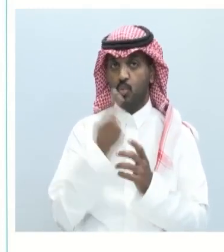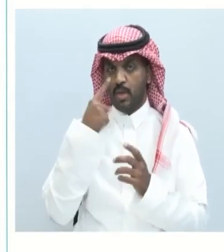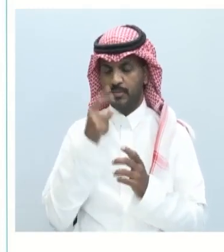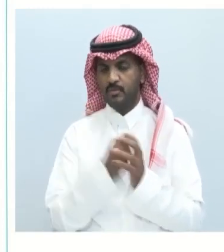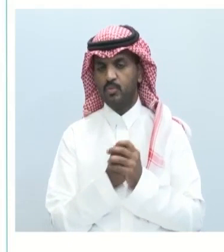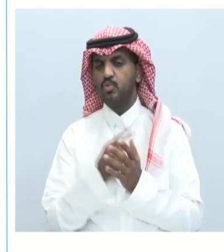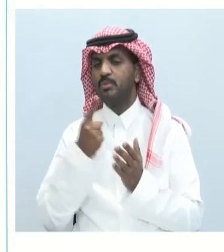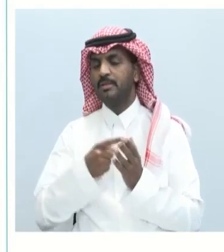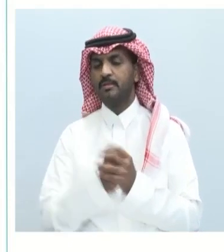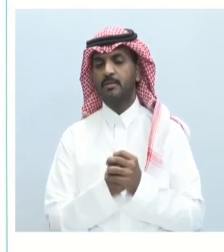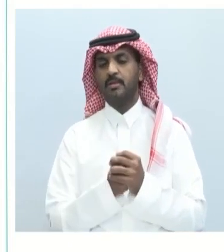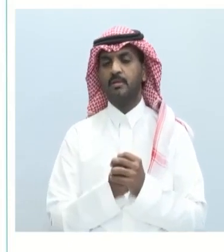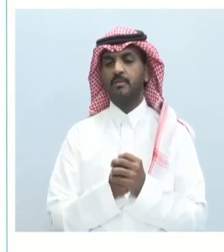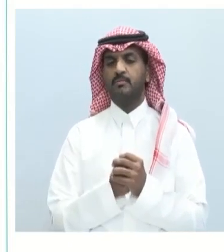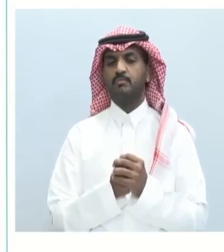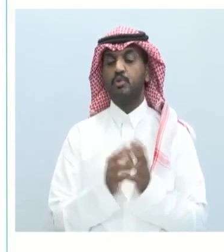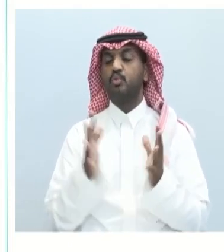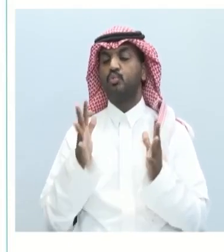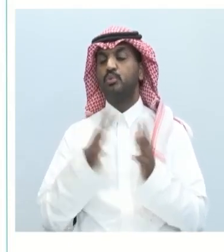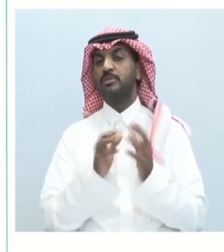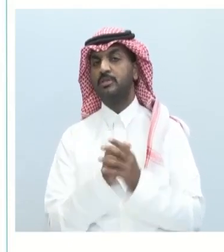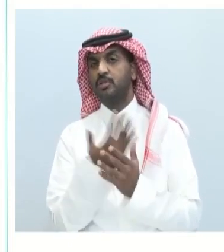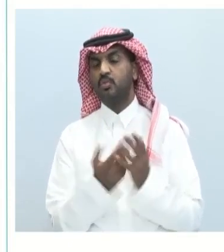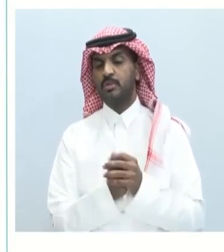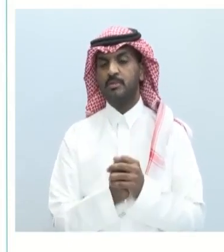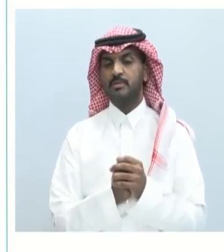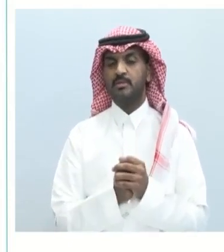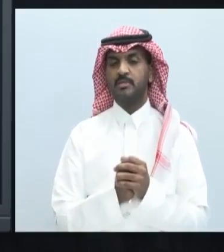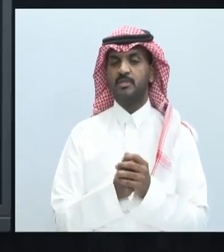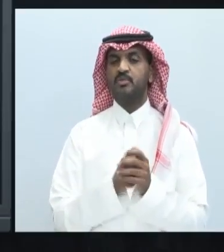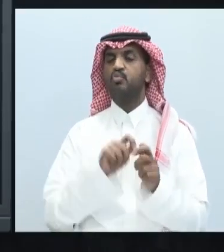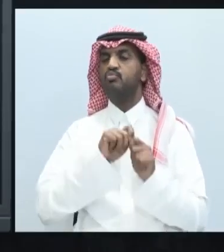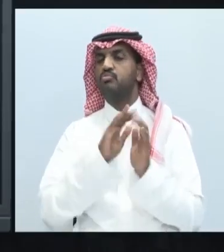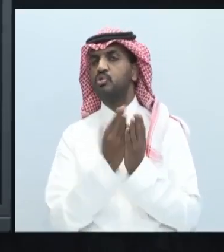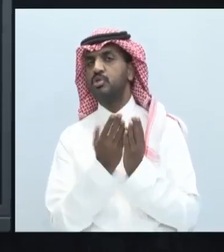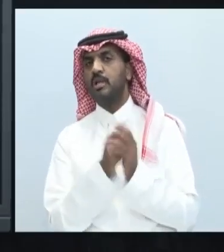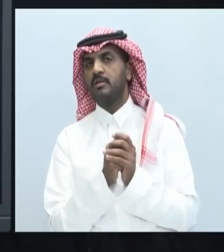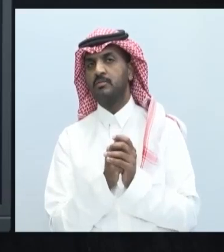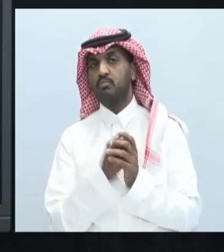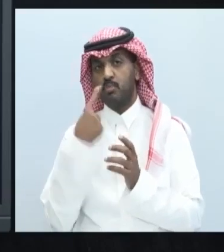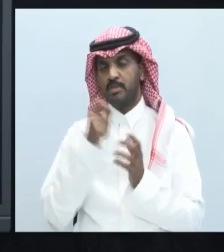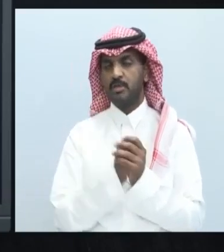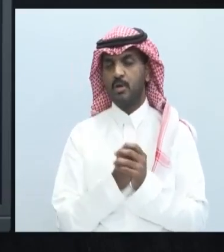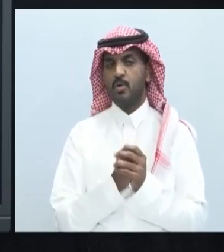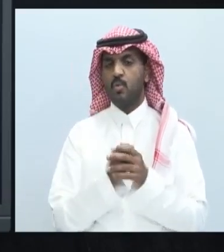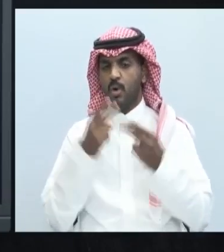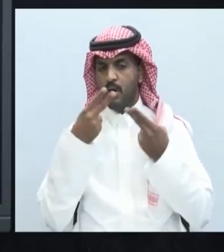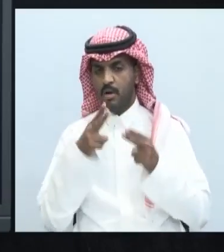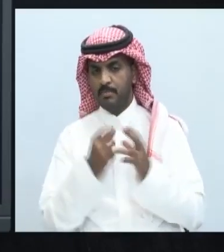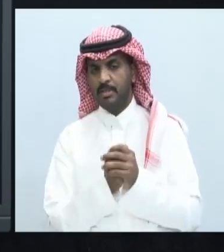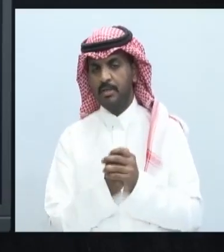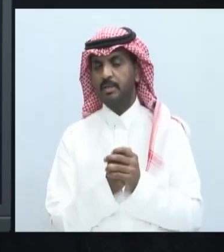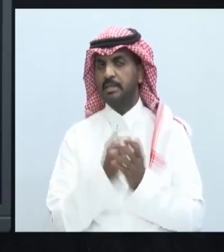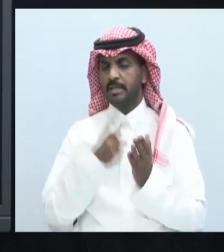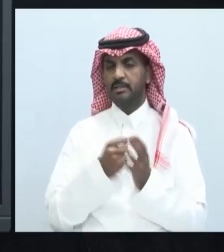تحديد مما ينتج عنه جدول به سجلات مميزه وقابله للتحديد ذكرنا مثال انه